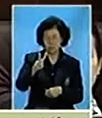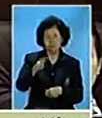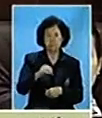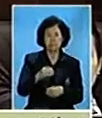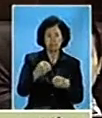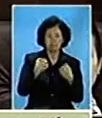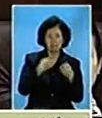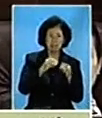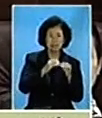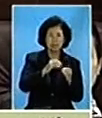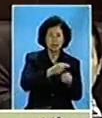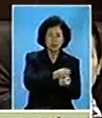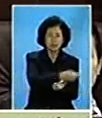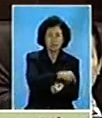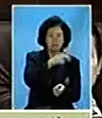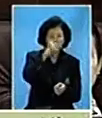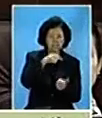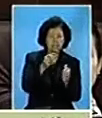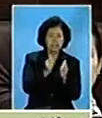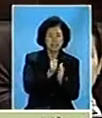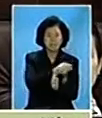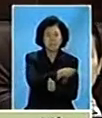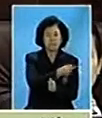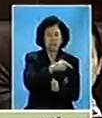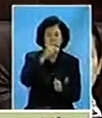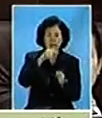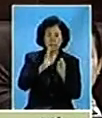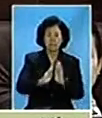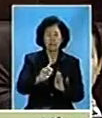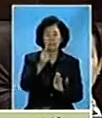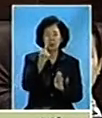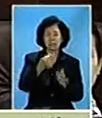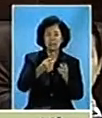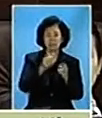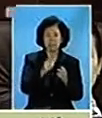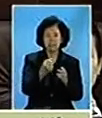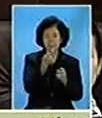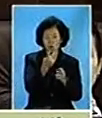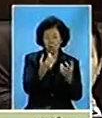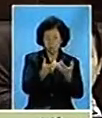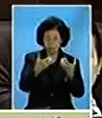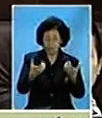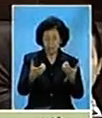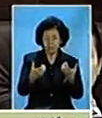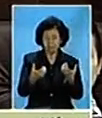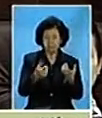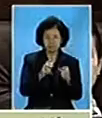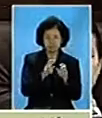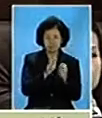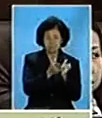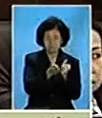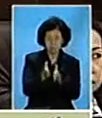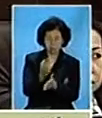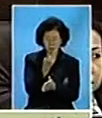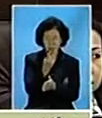การแพทย์แผนไทยและการแพทย์แผนไทยประยุกต์เป็น2สาขาอยู่ในกฎหมายฉบับนี้นะครับสืบเนื่องจากภาค